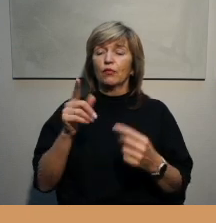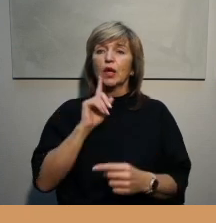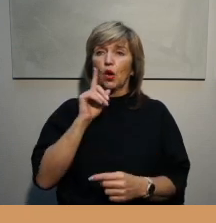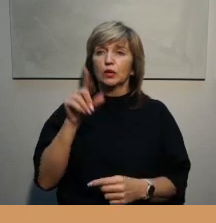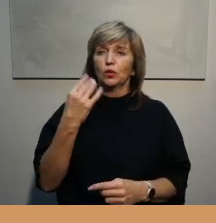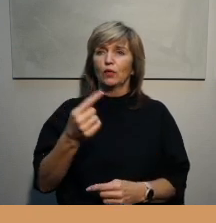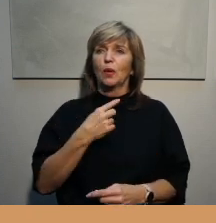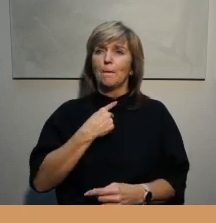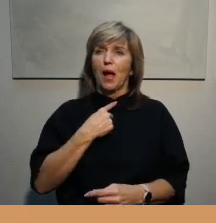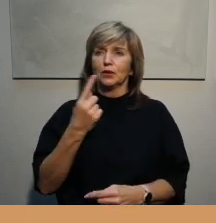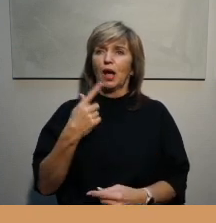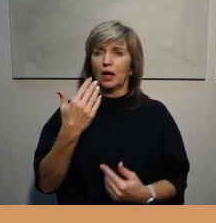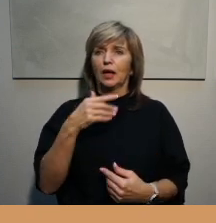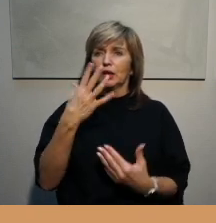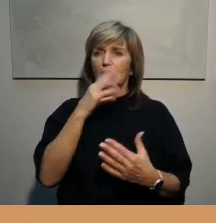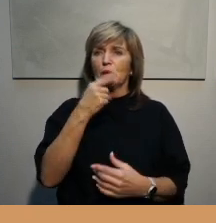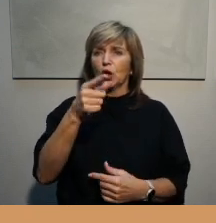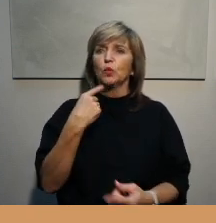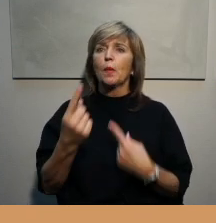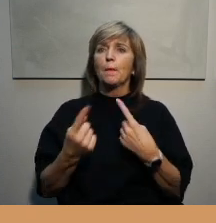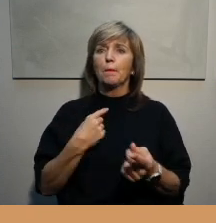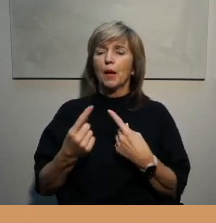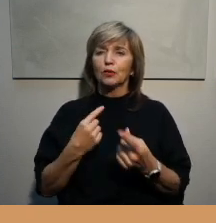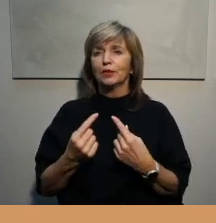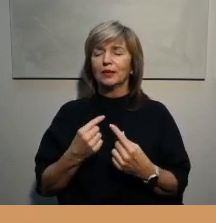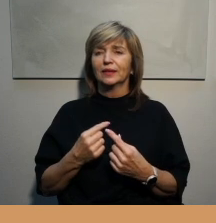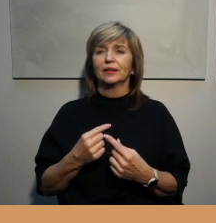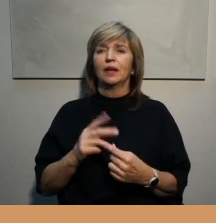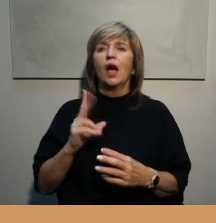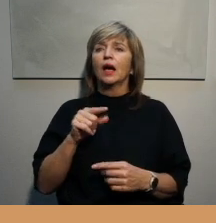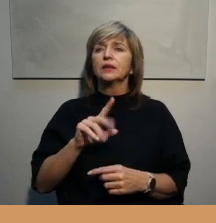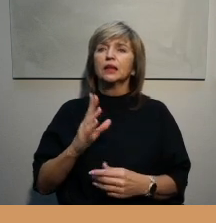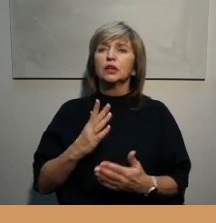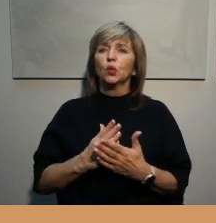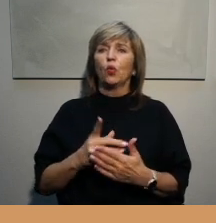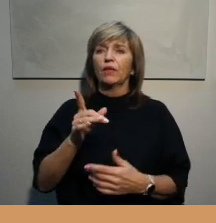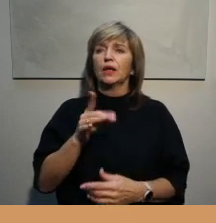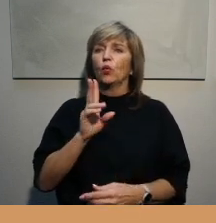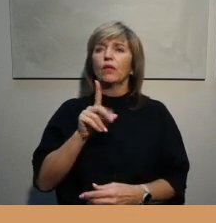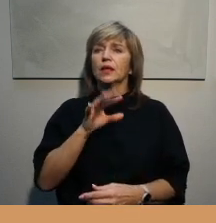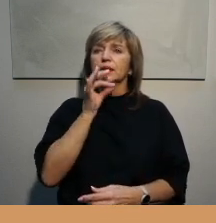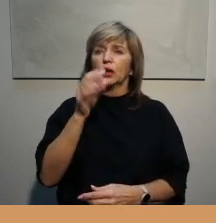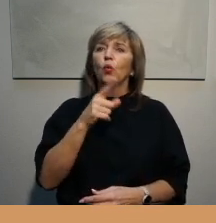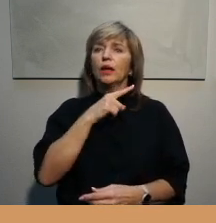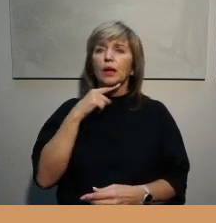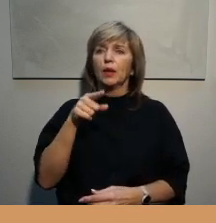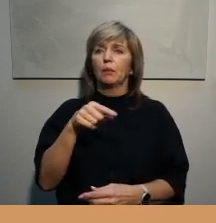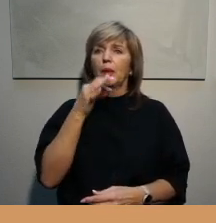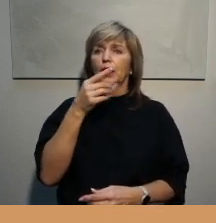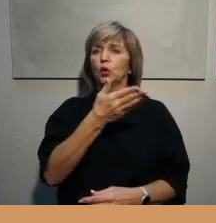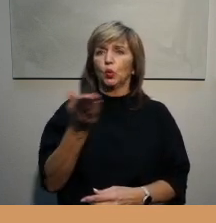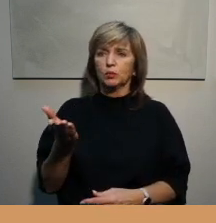jauniešiem balsi, iespēju ar jums parunāt. Un kas ir tas, ko viņi saka, ko viņi gribētu pateikt